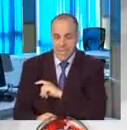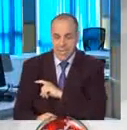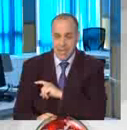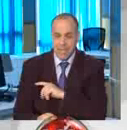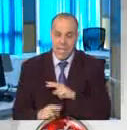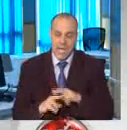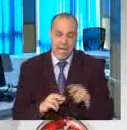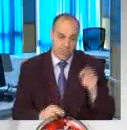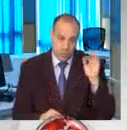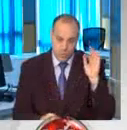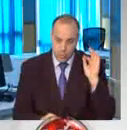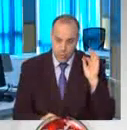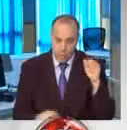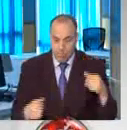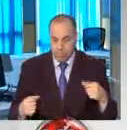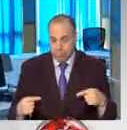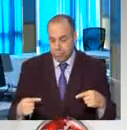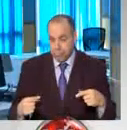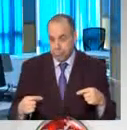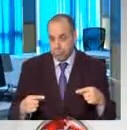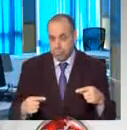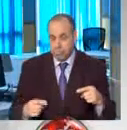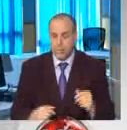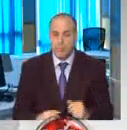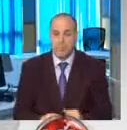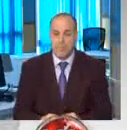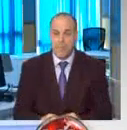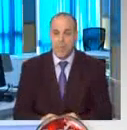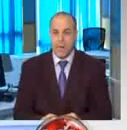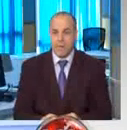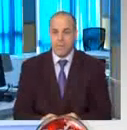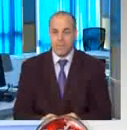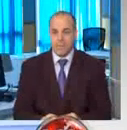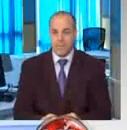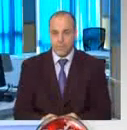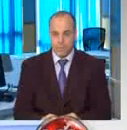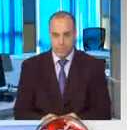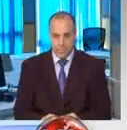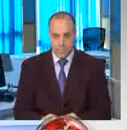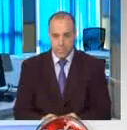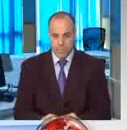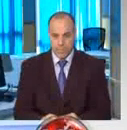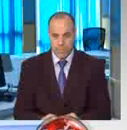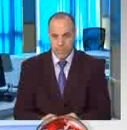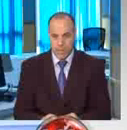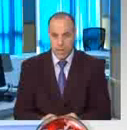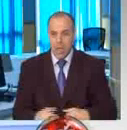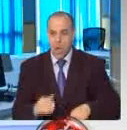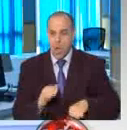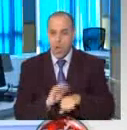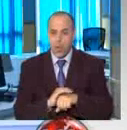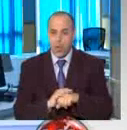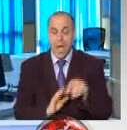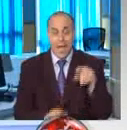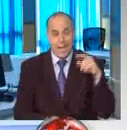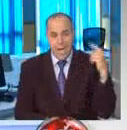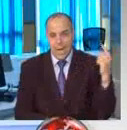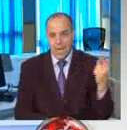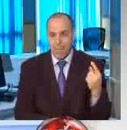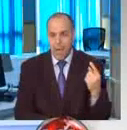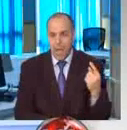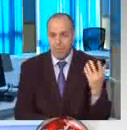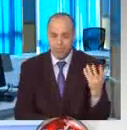بملعب رادس في قمة لقاءات الجولة. وفي كرة القدم العالمية